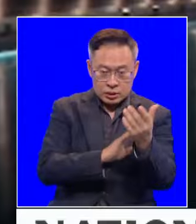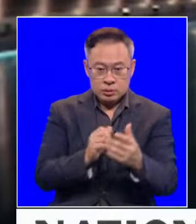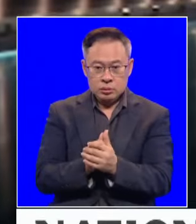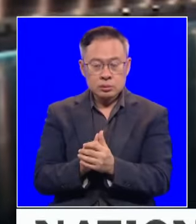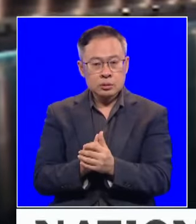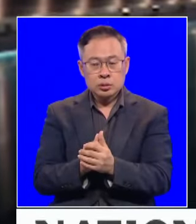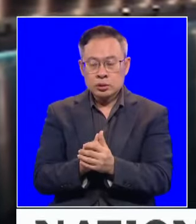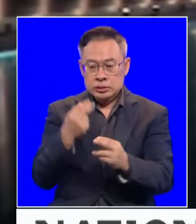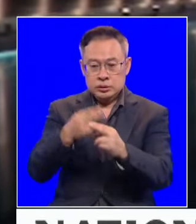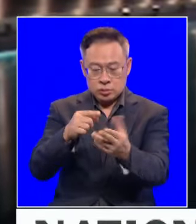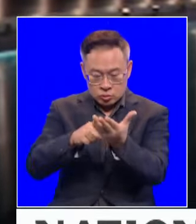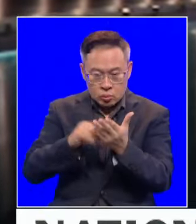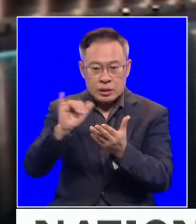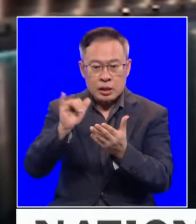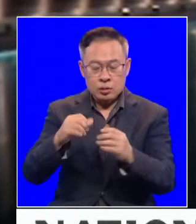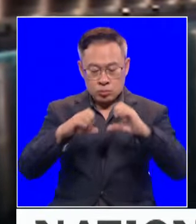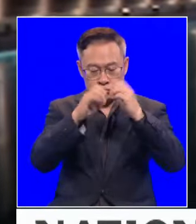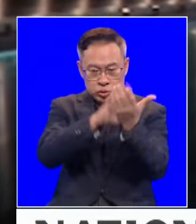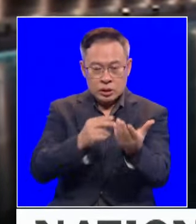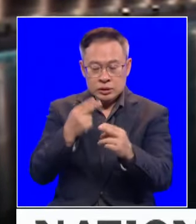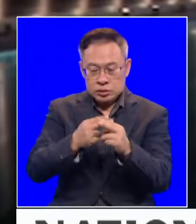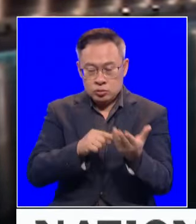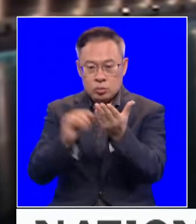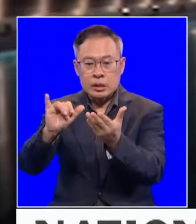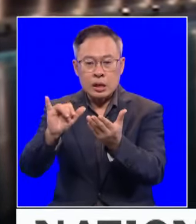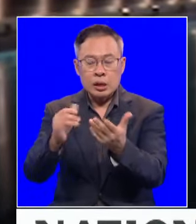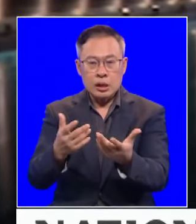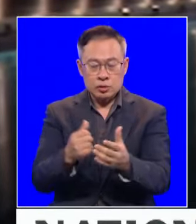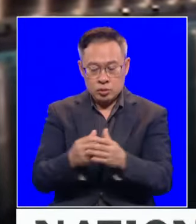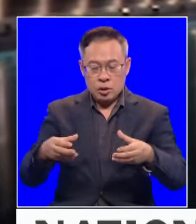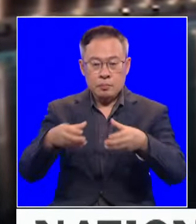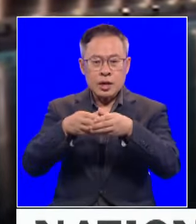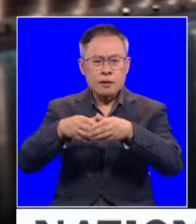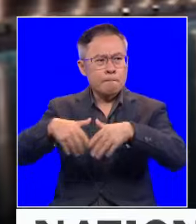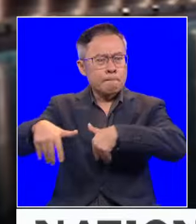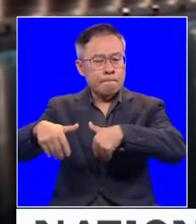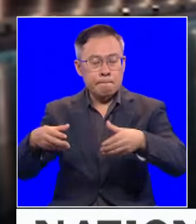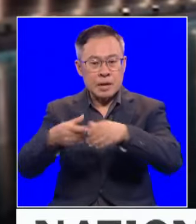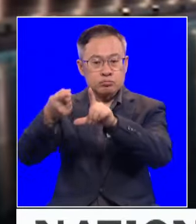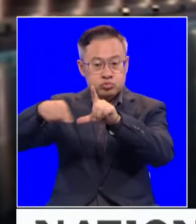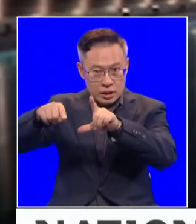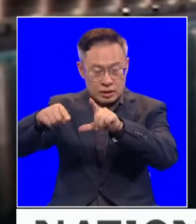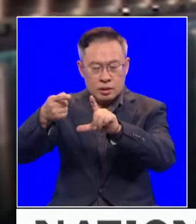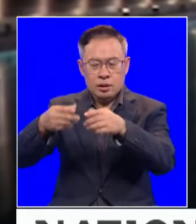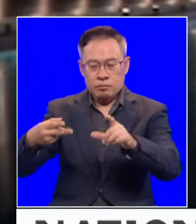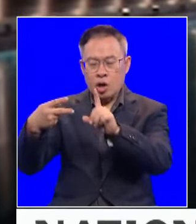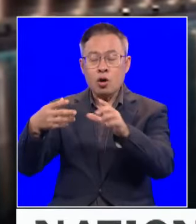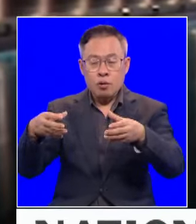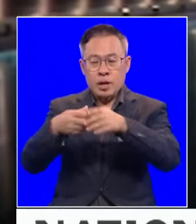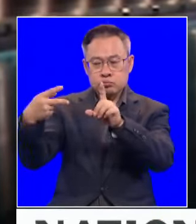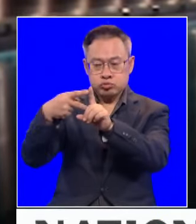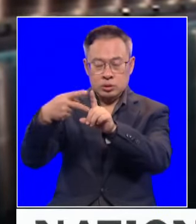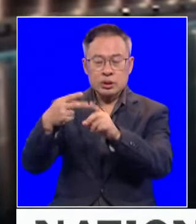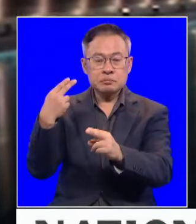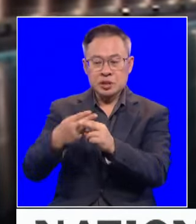การส่งชื่อเข้ามาในที่ประชุมวิปค่ะขณะที่พรรคประชาชนเองนะคะก็เตรียมที่จะส่งคนลงชิงตำแหน่งนี้